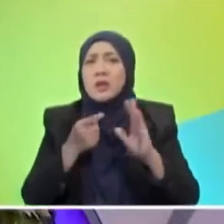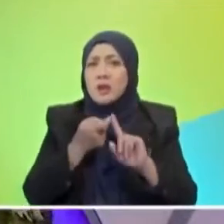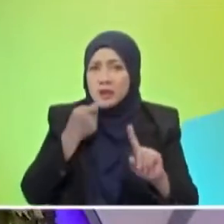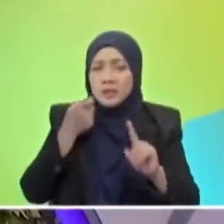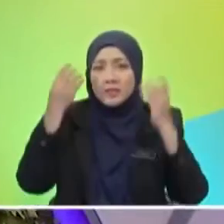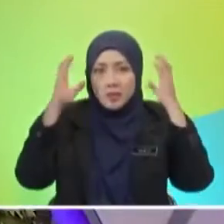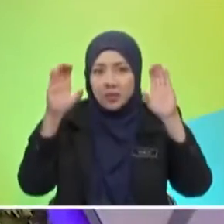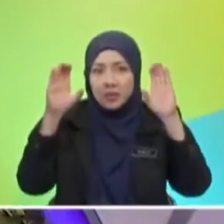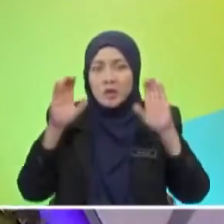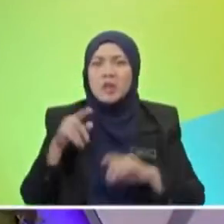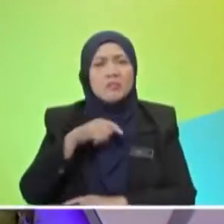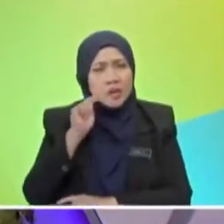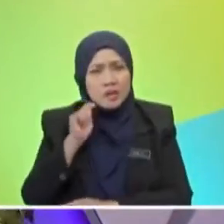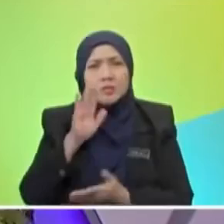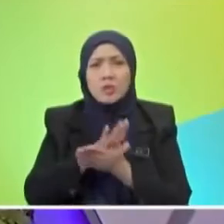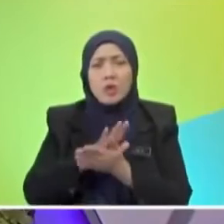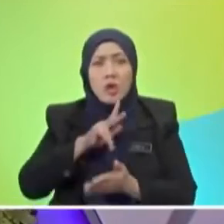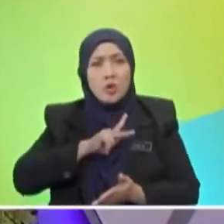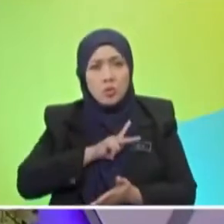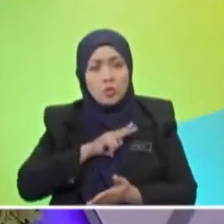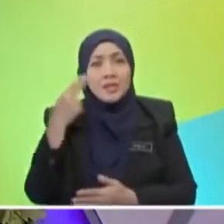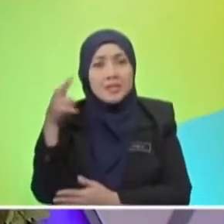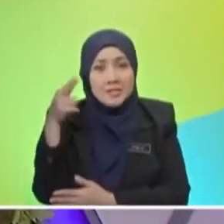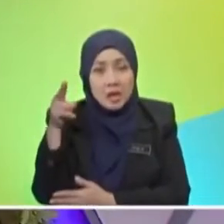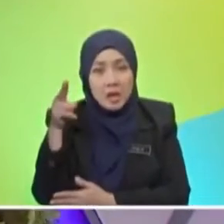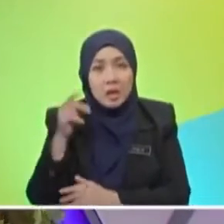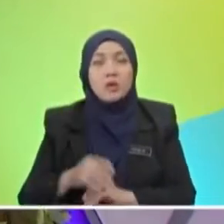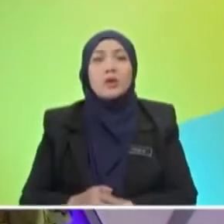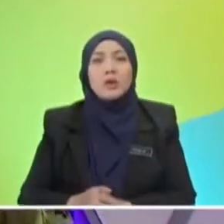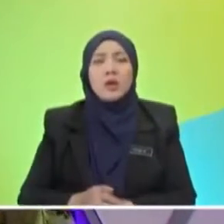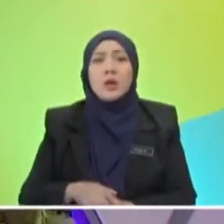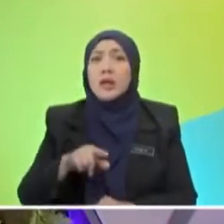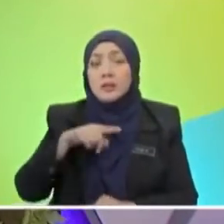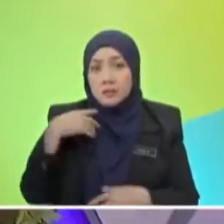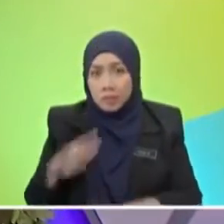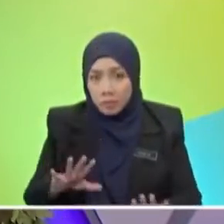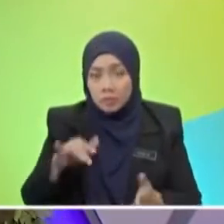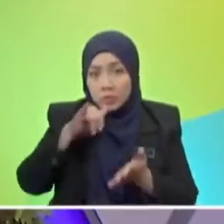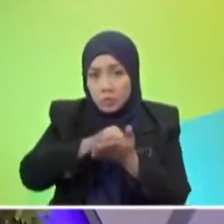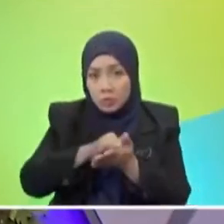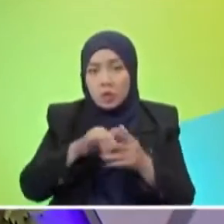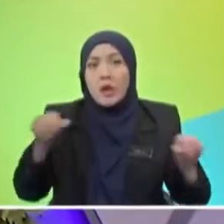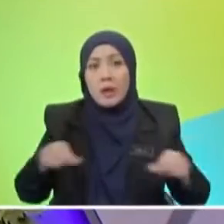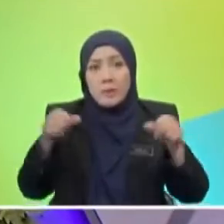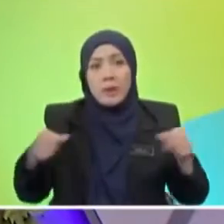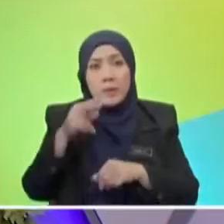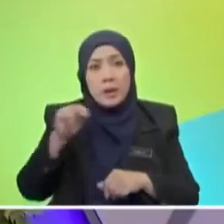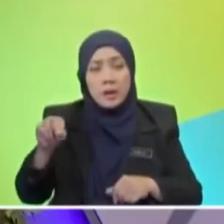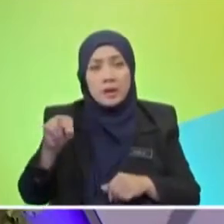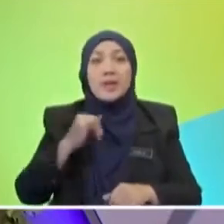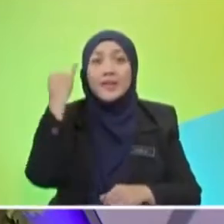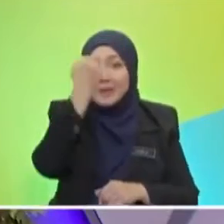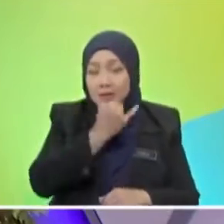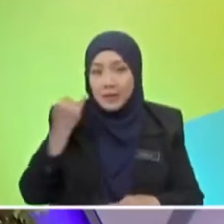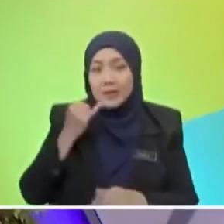aku hijau. Kemudian amalan sekolah hijau. Ataupun amalan mengindahkan sekolah.